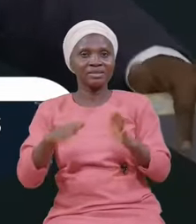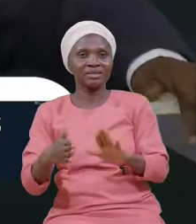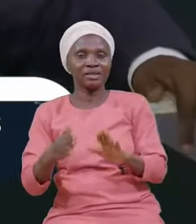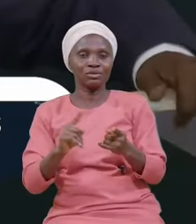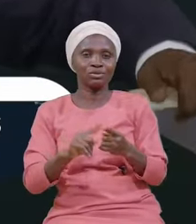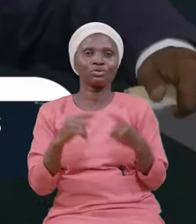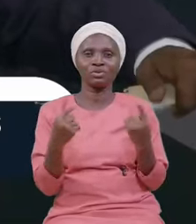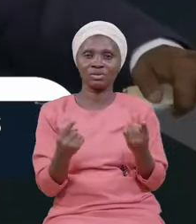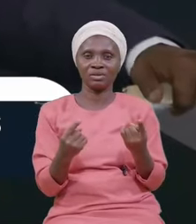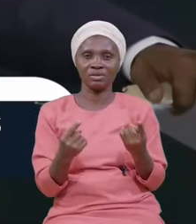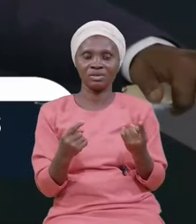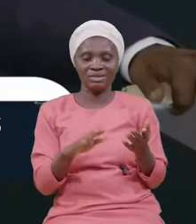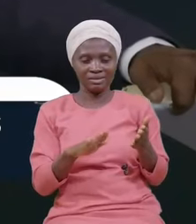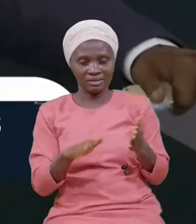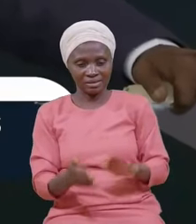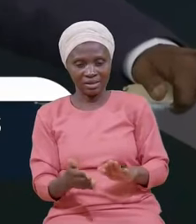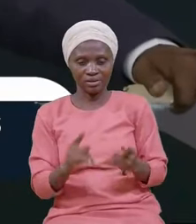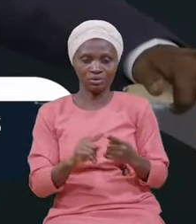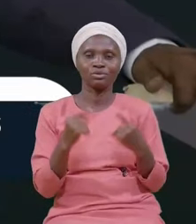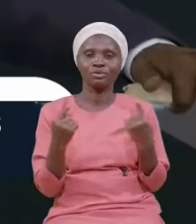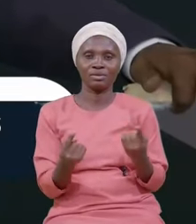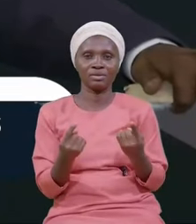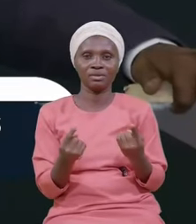péché, mort au péché.